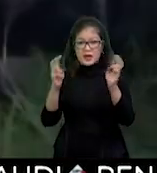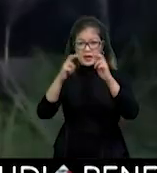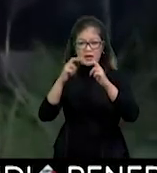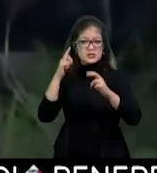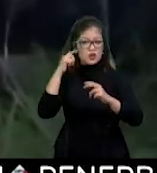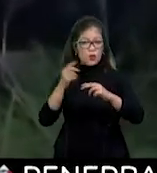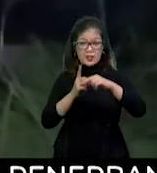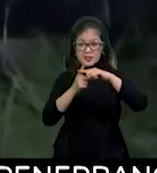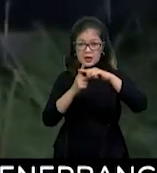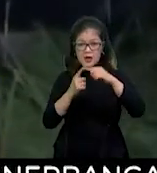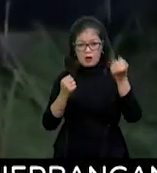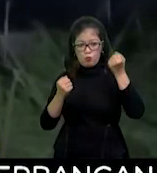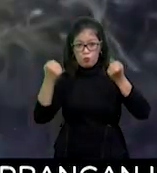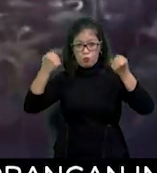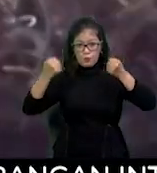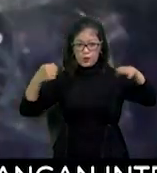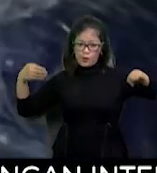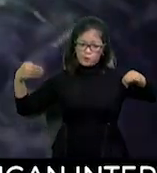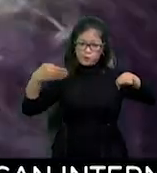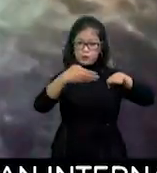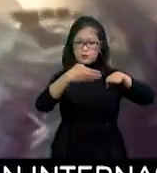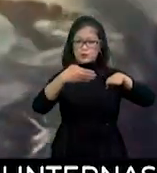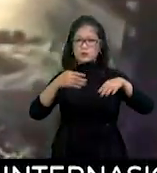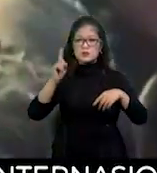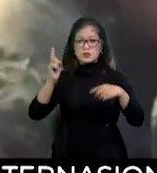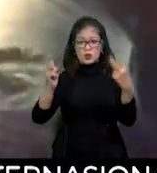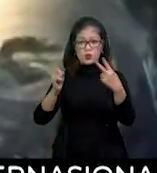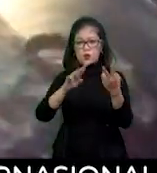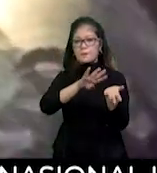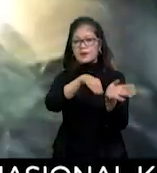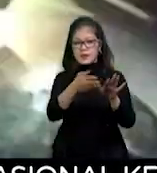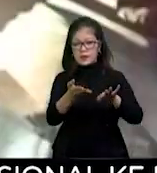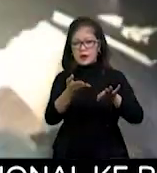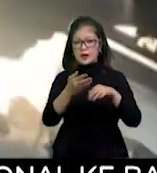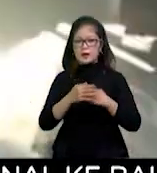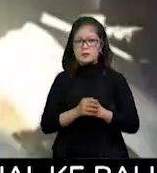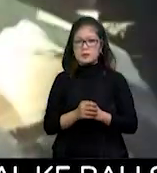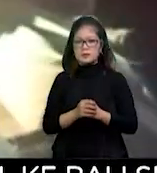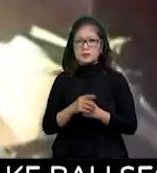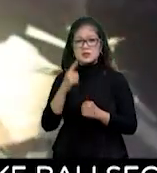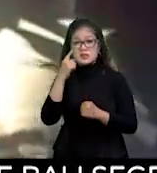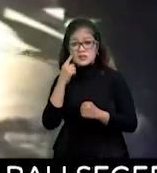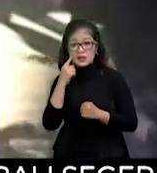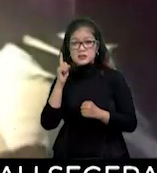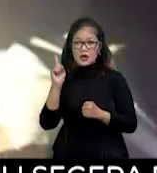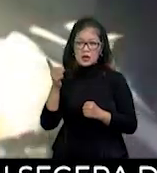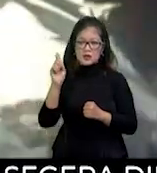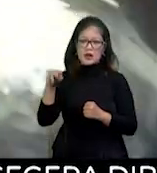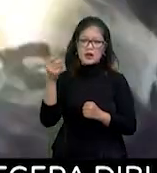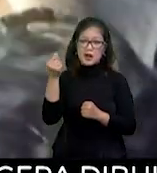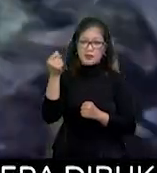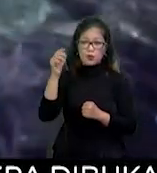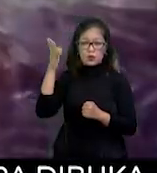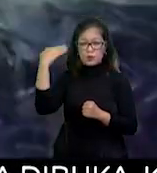tertabrak kereta api Gajayana. Keduanya meninggal dunia. Dari pemeriksaan saksi serta rambu peringatan di lokasi, polisi memastikan